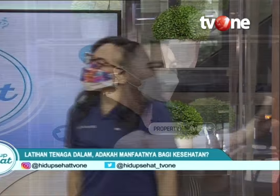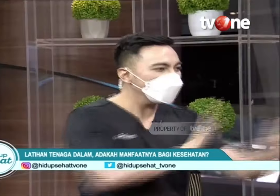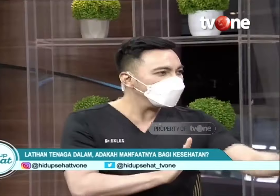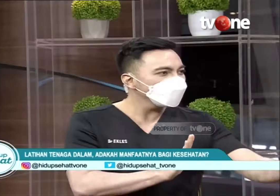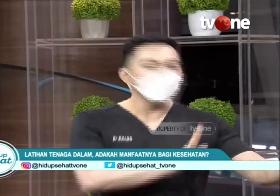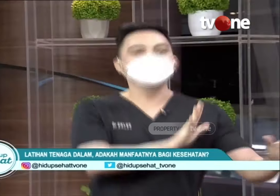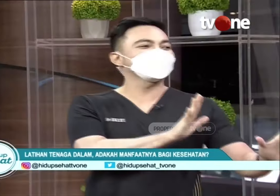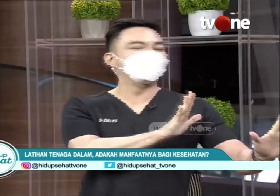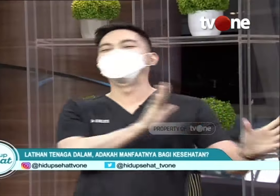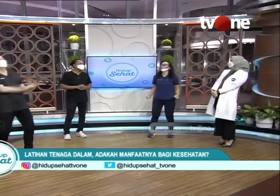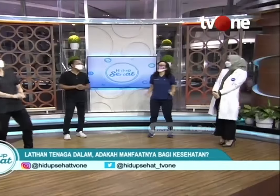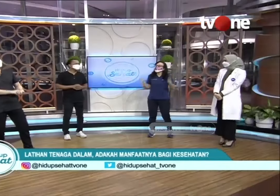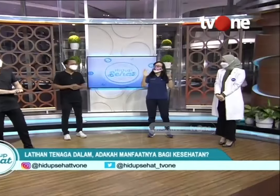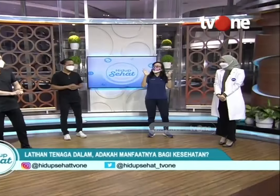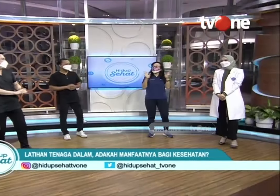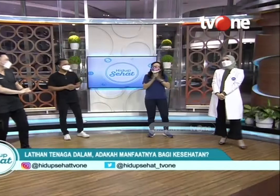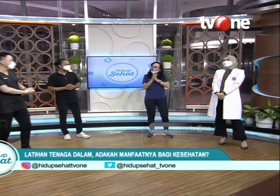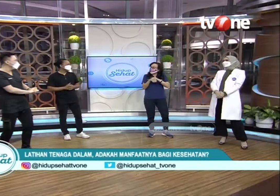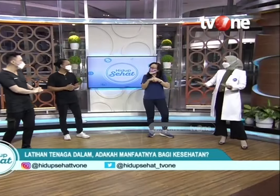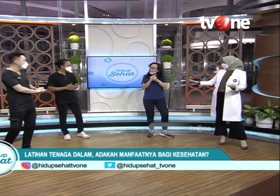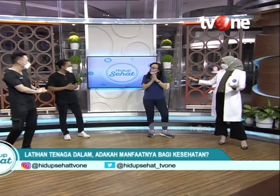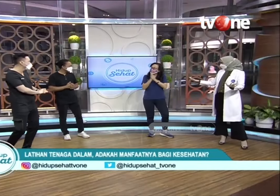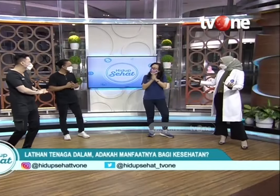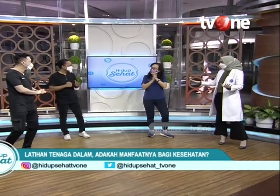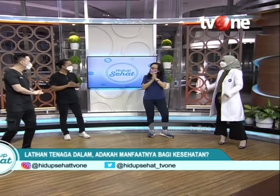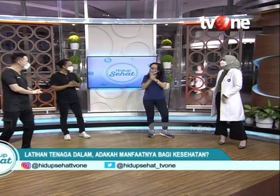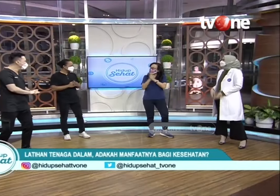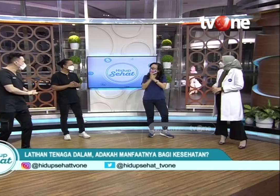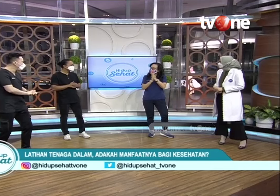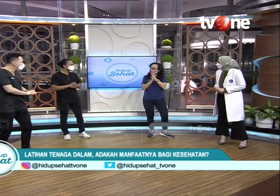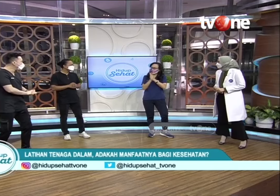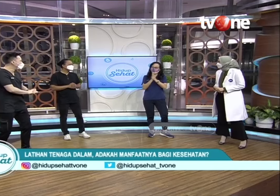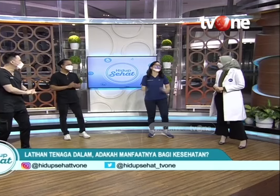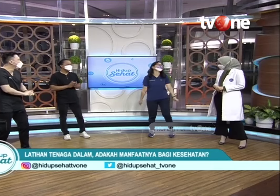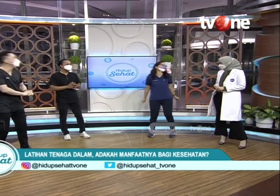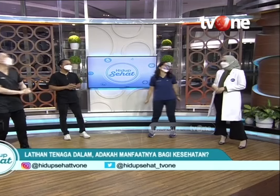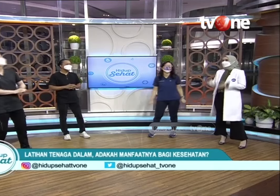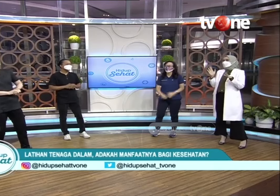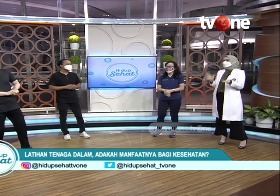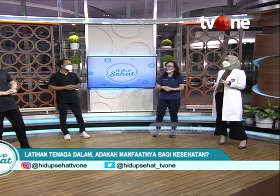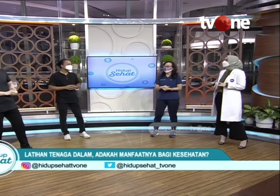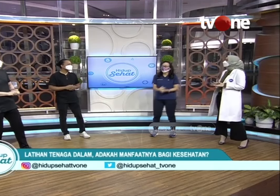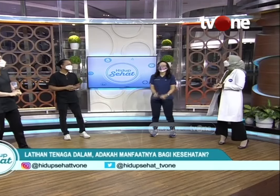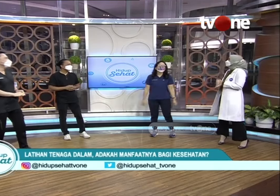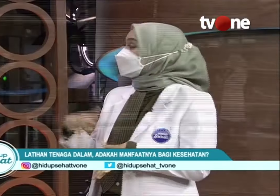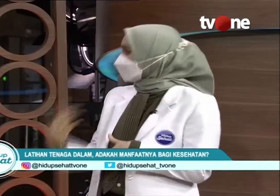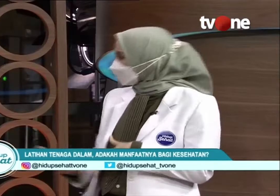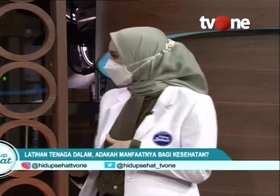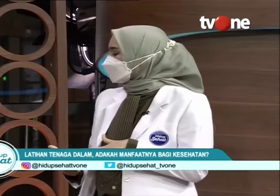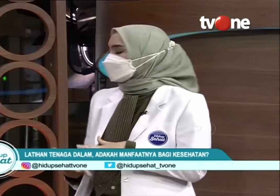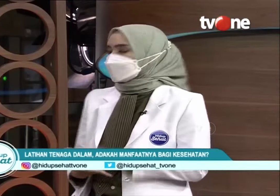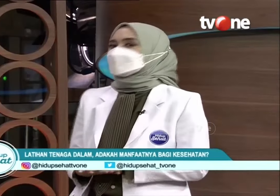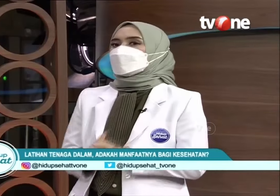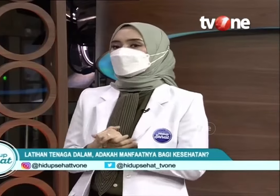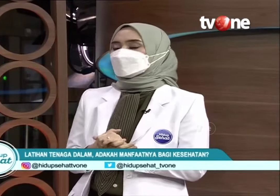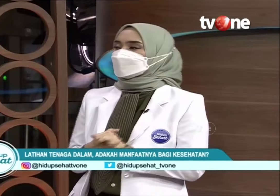Dokter tenaga dalam ini karena kedinginan sih kayaknyaang butuh tenaga dalam ya buat hangat-hangat he kita akan membahas tentang kesehatan